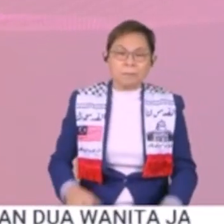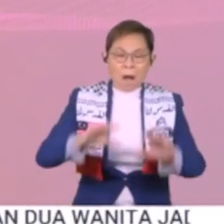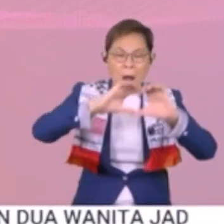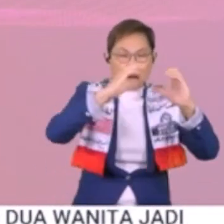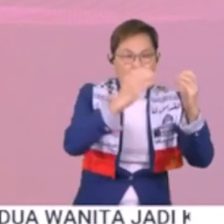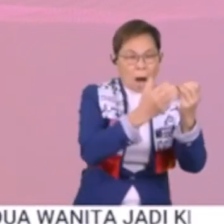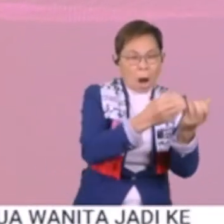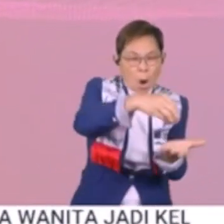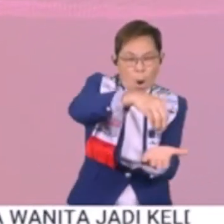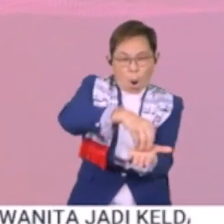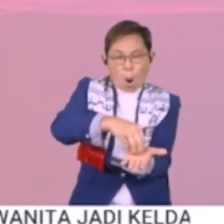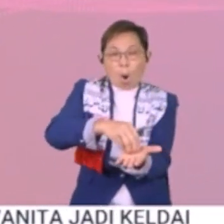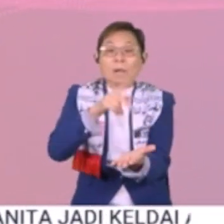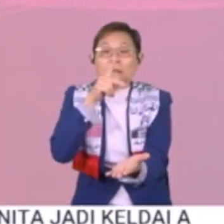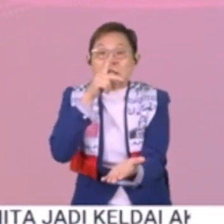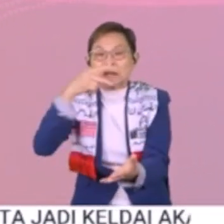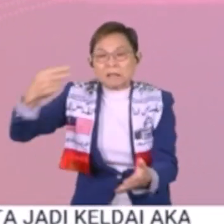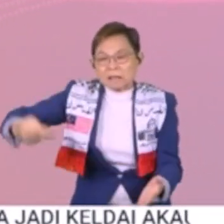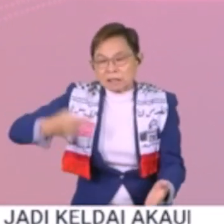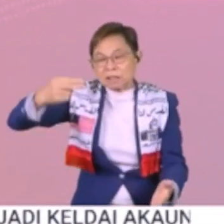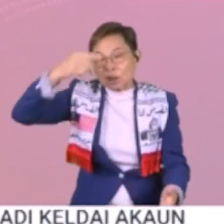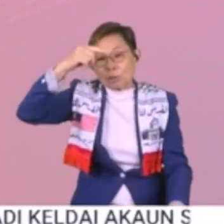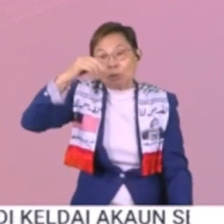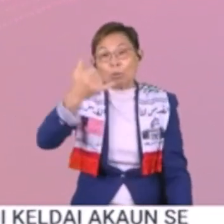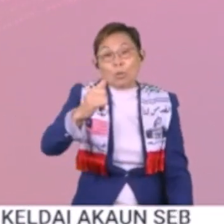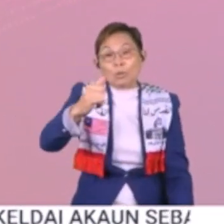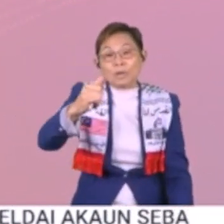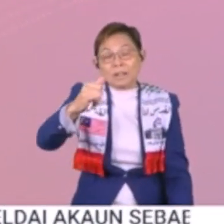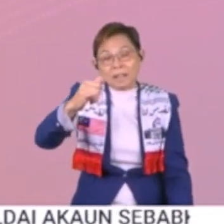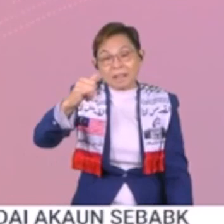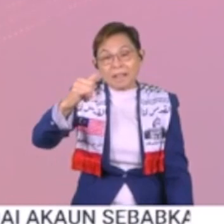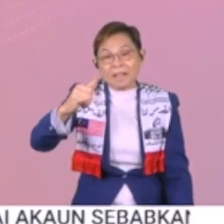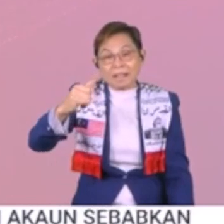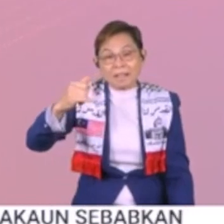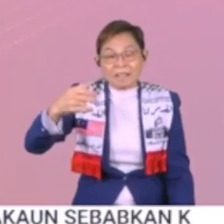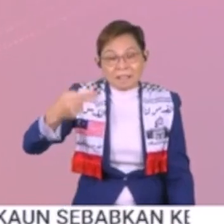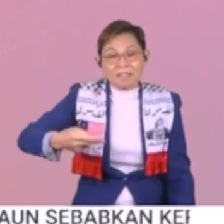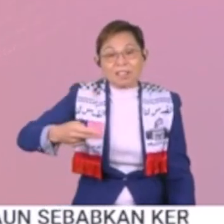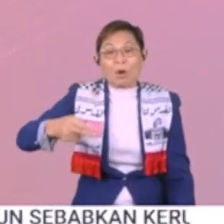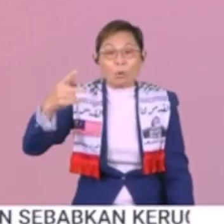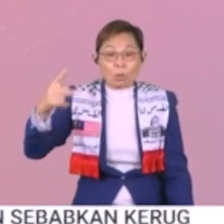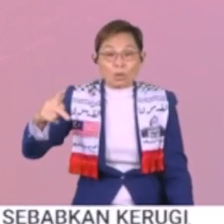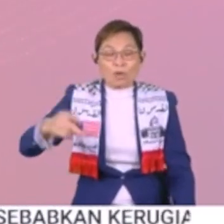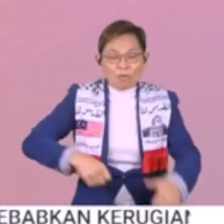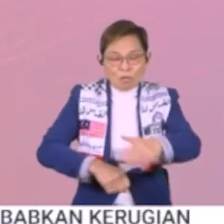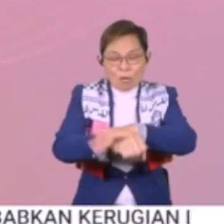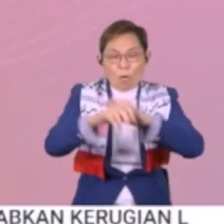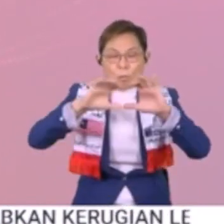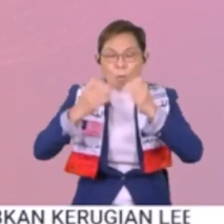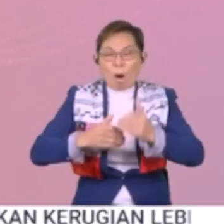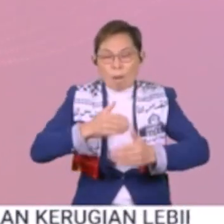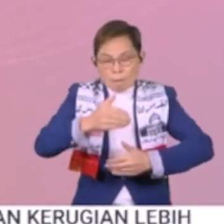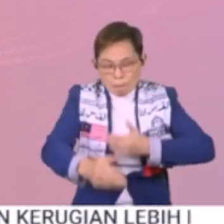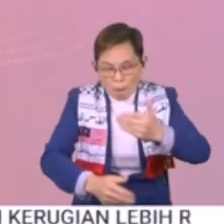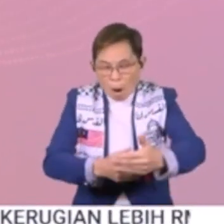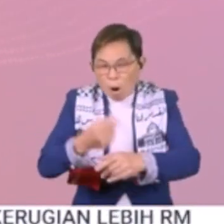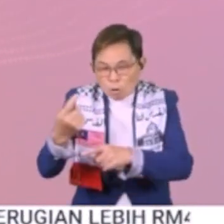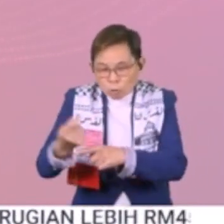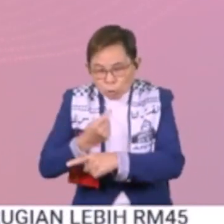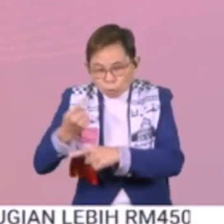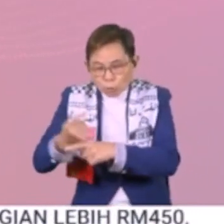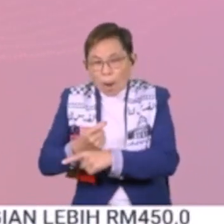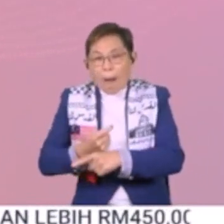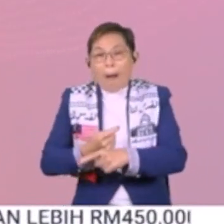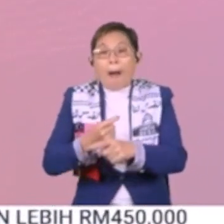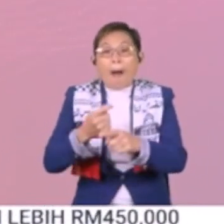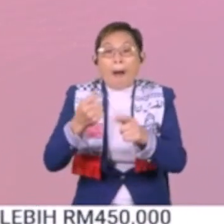kelab yang berpengkalan di Kedah hijau kuning football club hkfc terus mengorak langkah ke hadapan dalam melahirkan bakat-bakat baharu